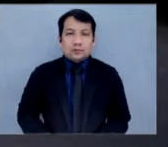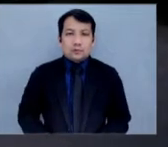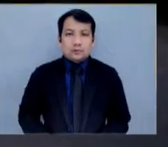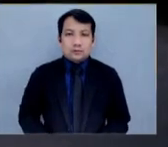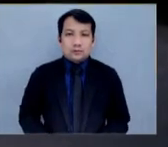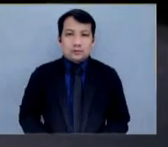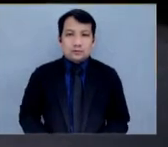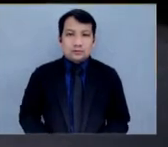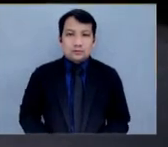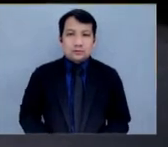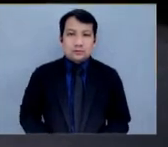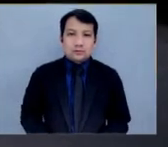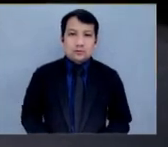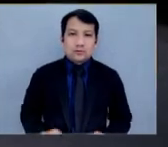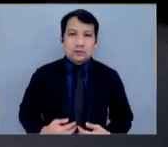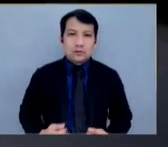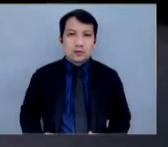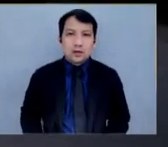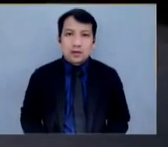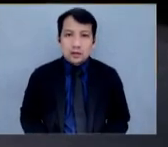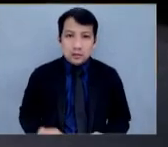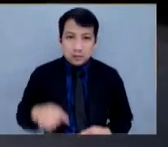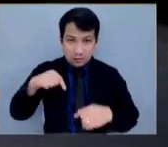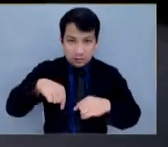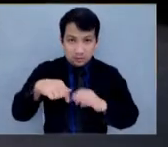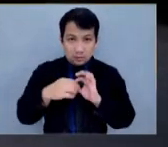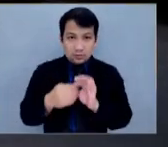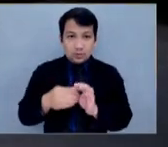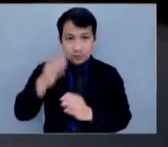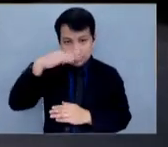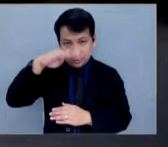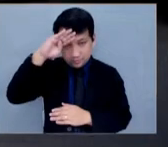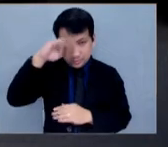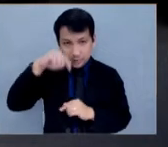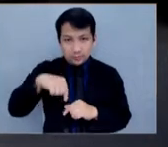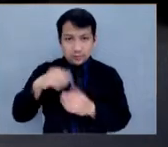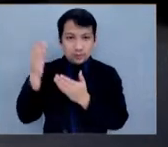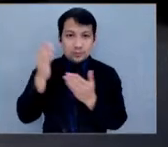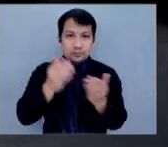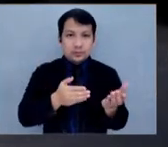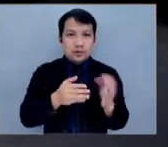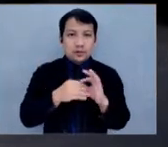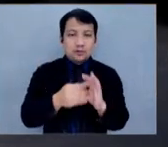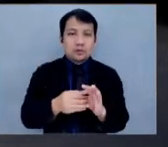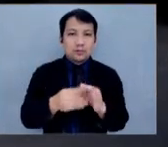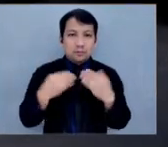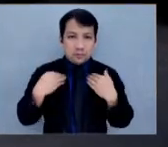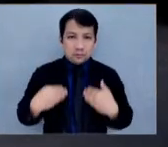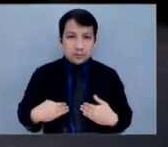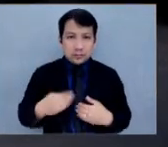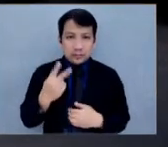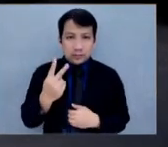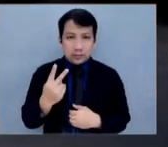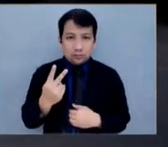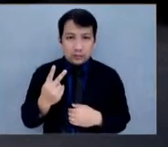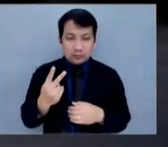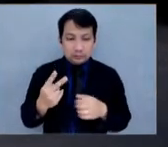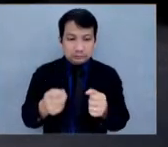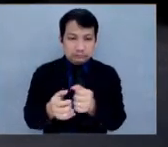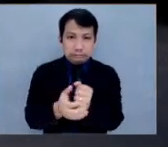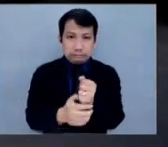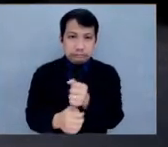Share lang dito ako ngayon sa isang punerarya dito sa Cavite City kung saan dinala pansamantala yung bangkay ng dalawang piloto sa helicopter kaninang umaga.